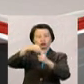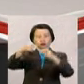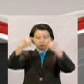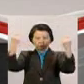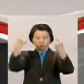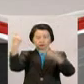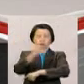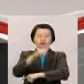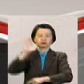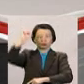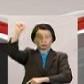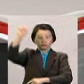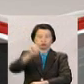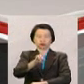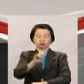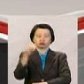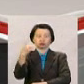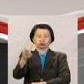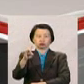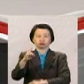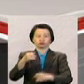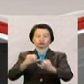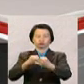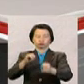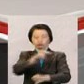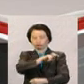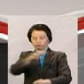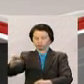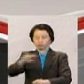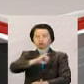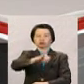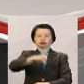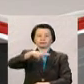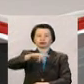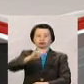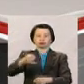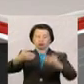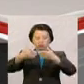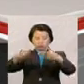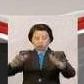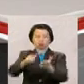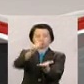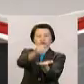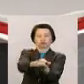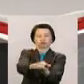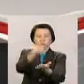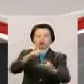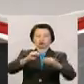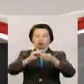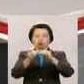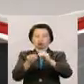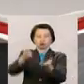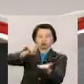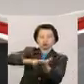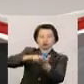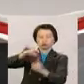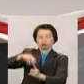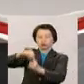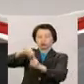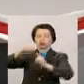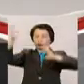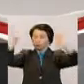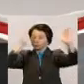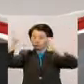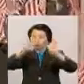Hari Kebangsaan 2018. Jabatan Pengangkutan Jalan JPJ membuka bidaan bagi nombor pendaftaran istimewa